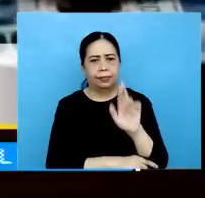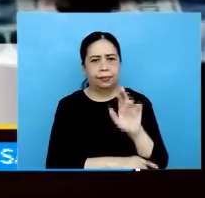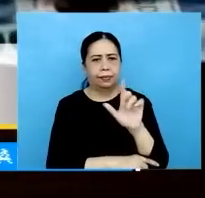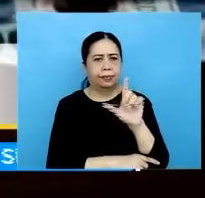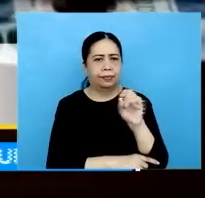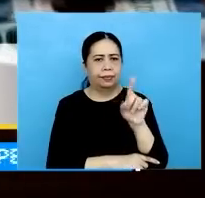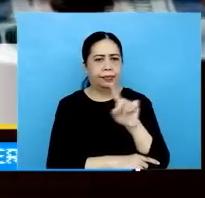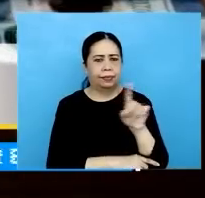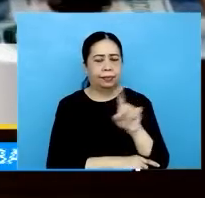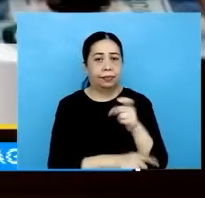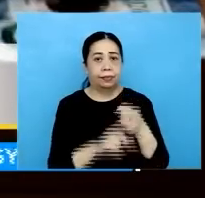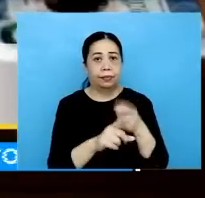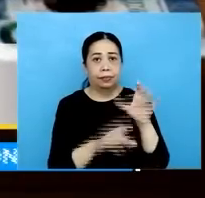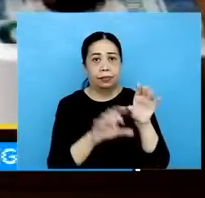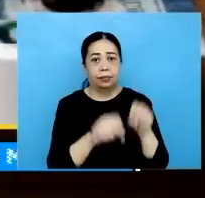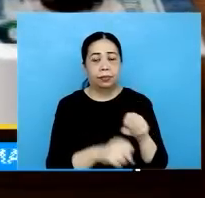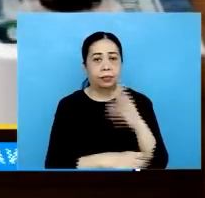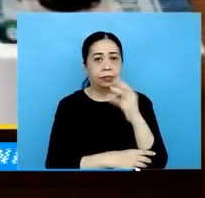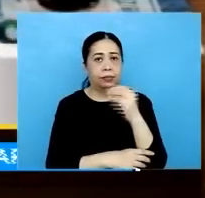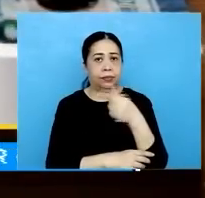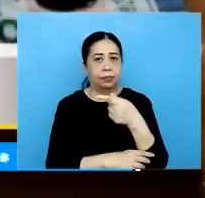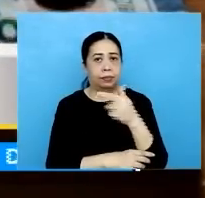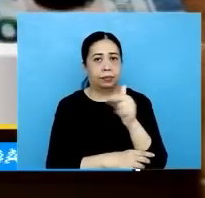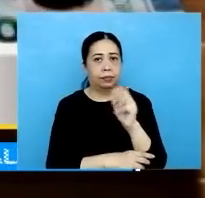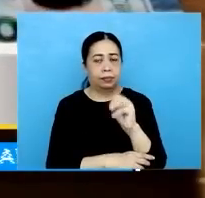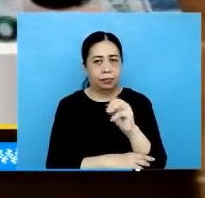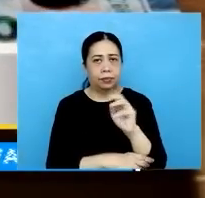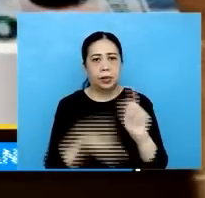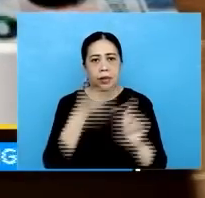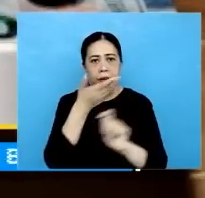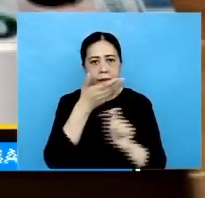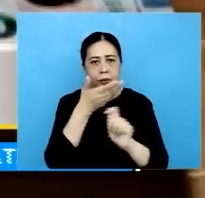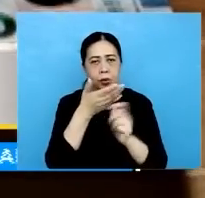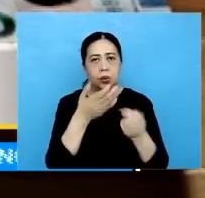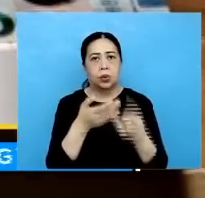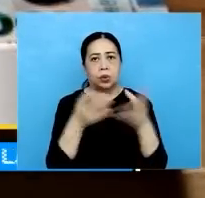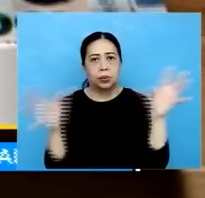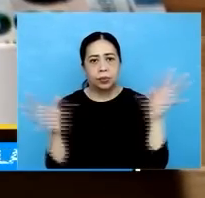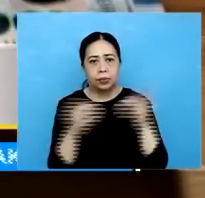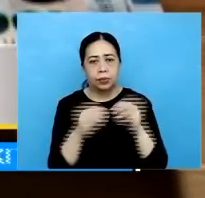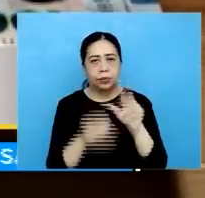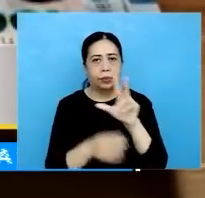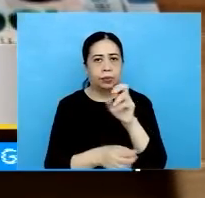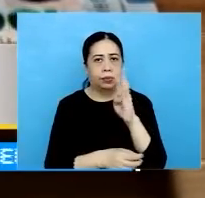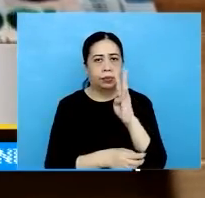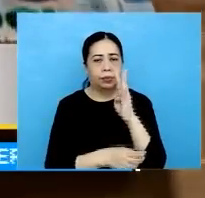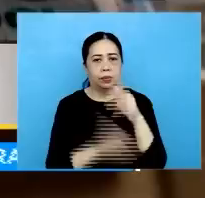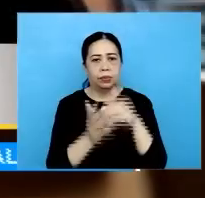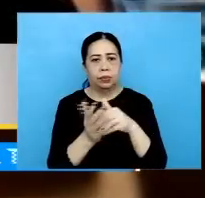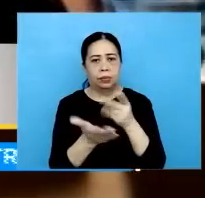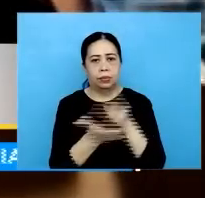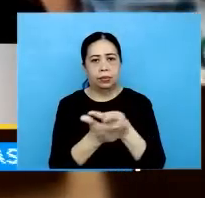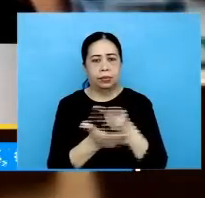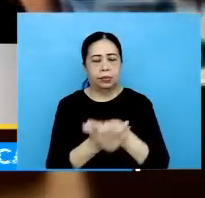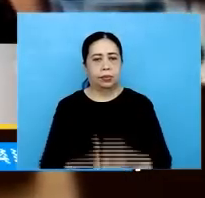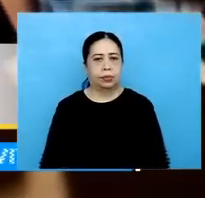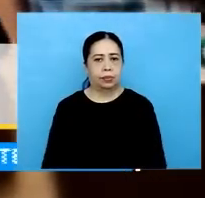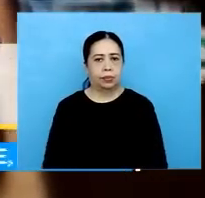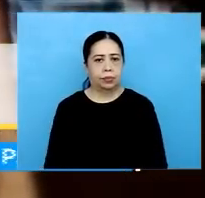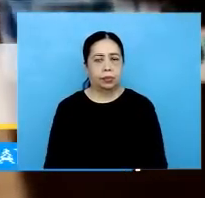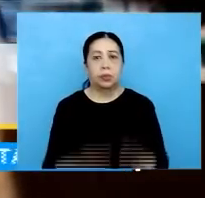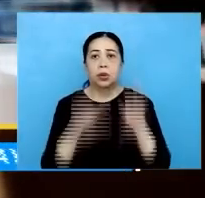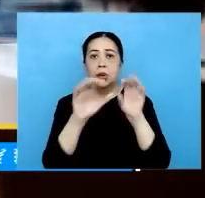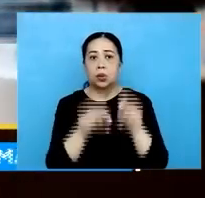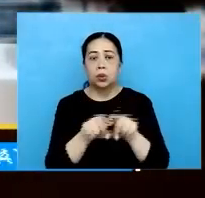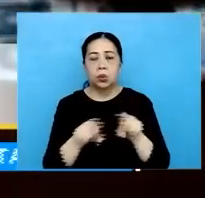Nasabat mula sa kanya ang 50 gramo ng hinihinalang shabu na nagkakahalaga ng 340,000 pesos. Nahulihan din siya